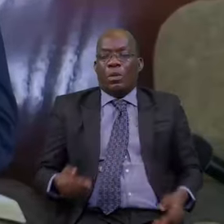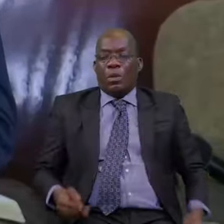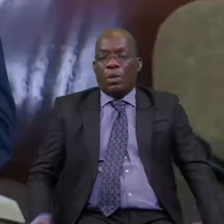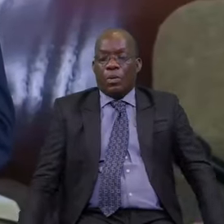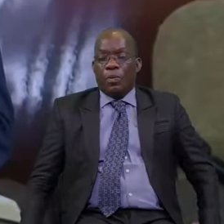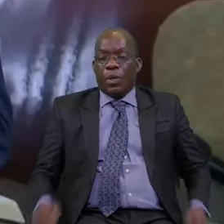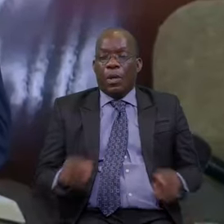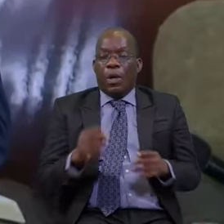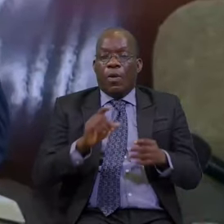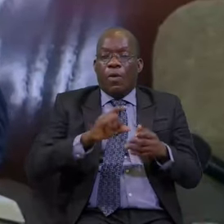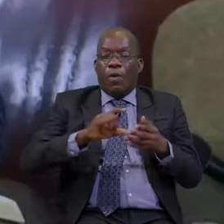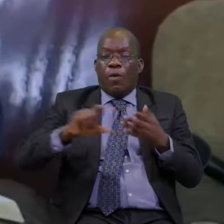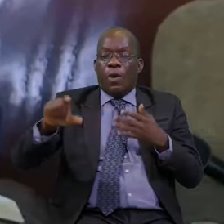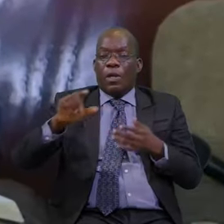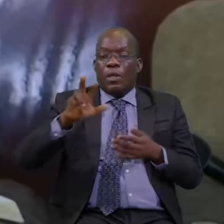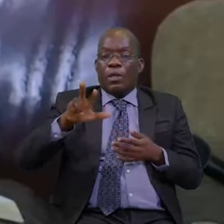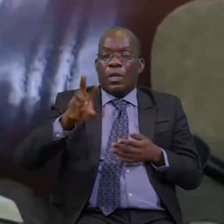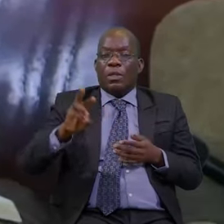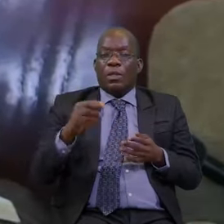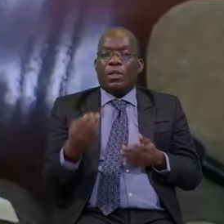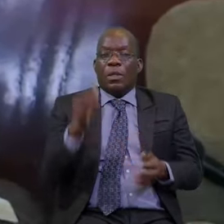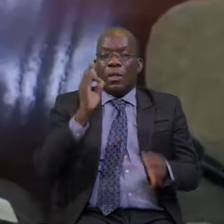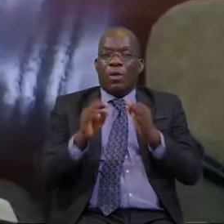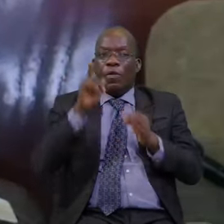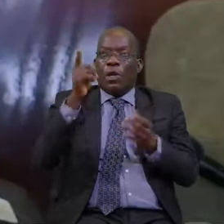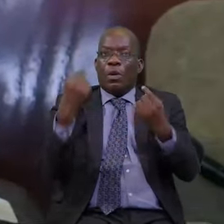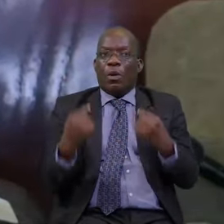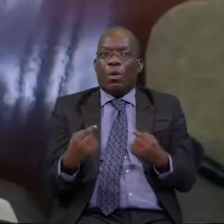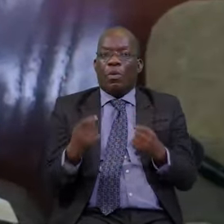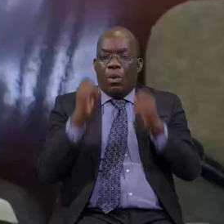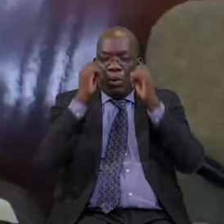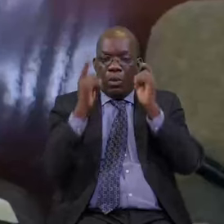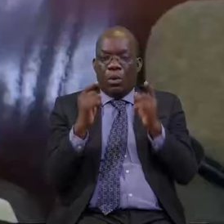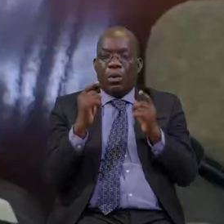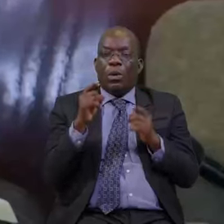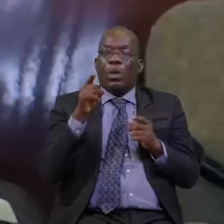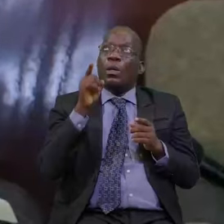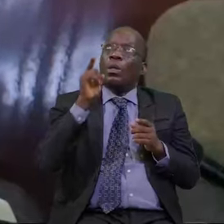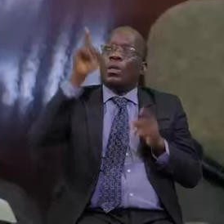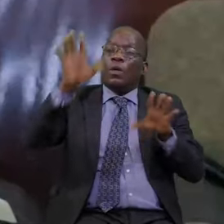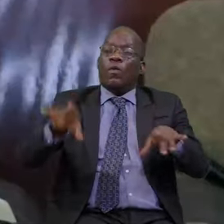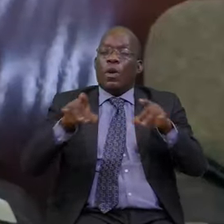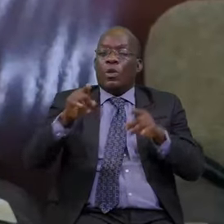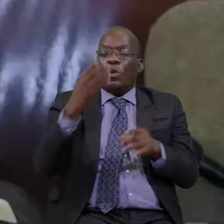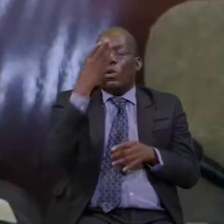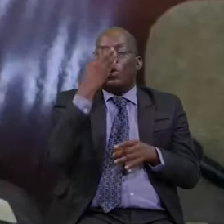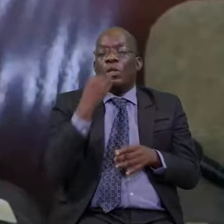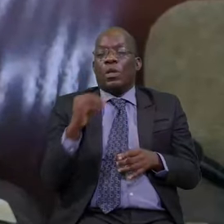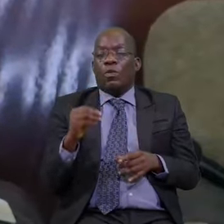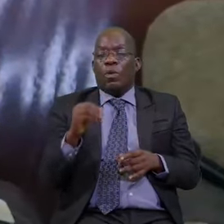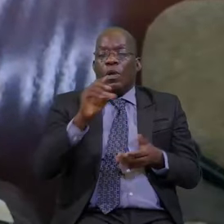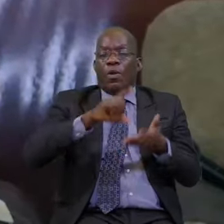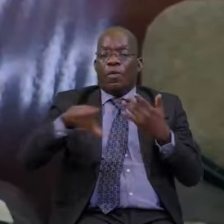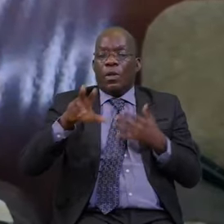36. Craignez qu'il ne vous trouve endormi à son arrivée